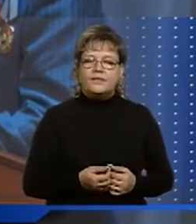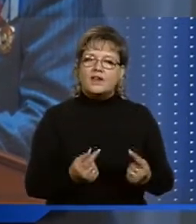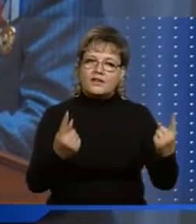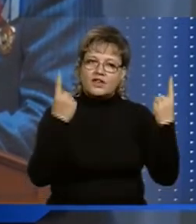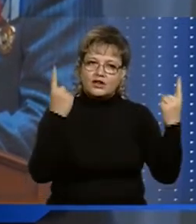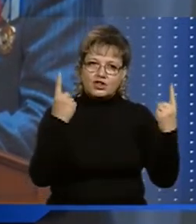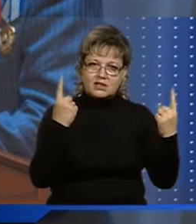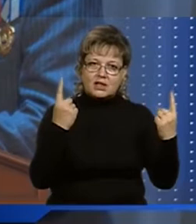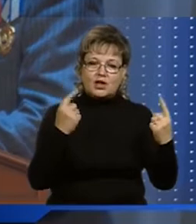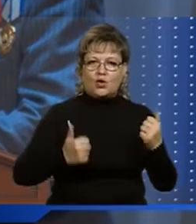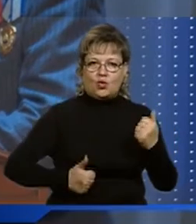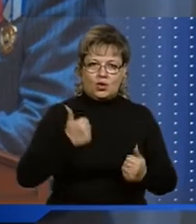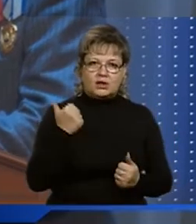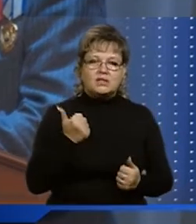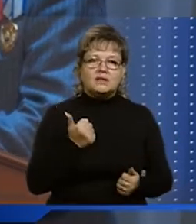Величайшая